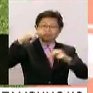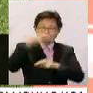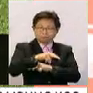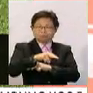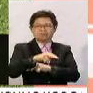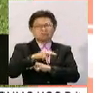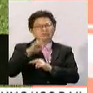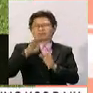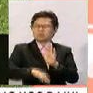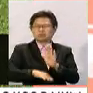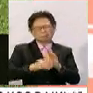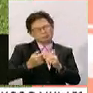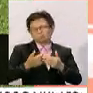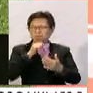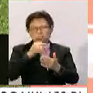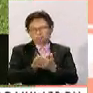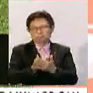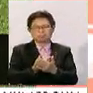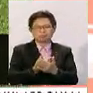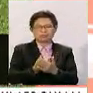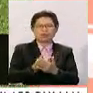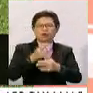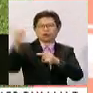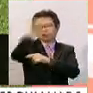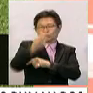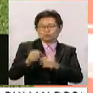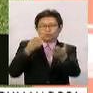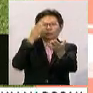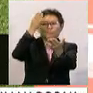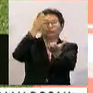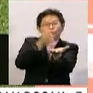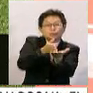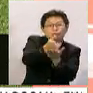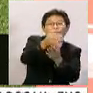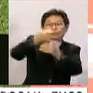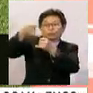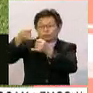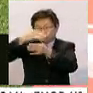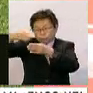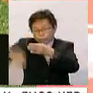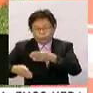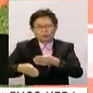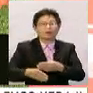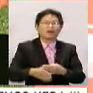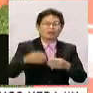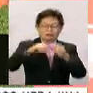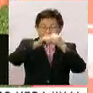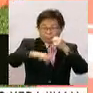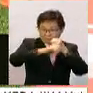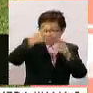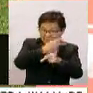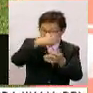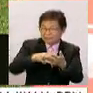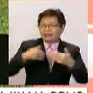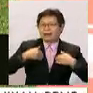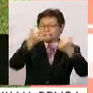kurang konsisten ketika saingan Unify Liga Super menuju ke penghujungnya. Untuk kempen Unify Piala Malaysia kali ini, Nizam turut kehilangan